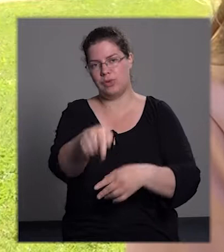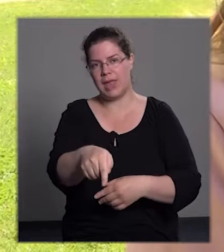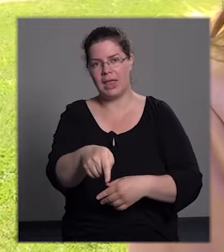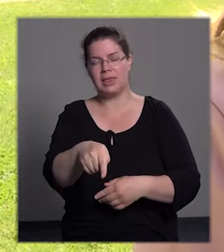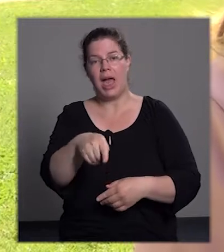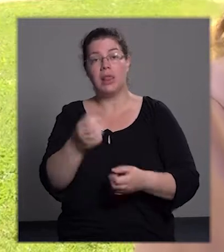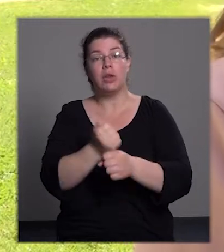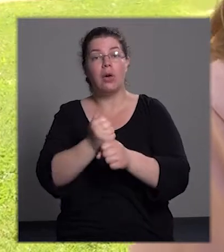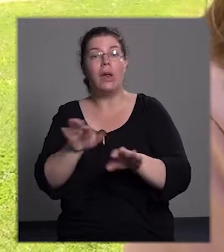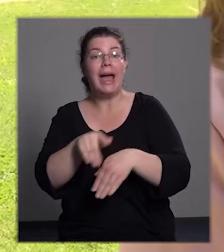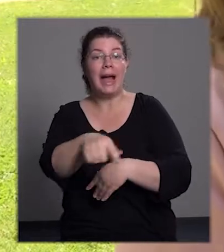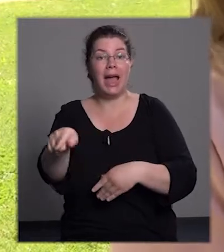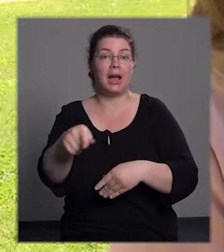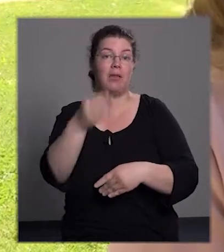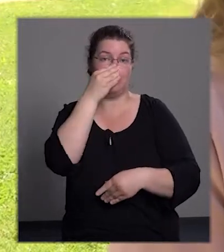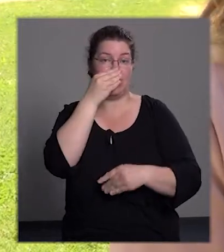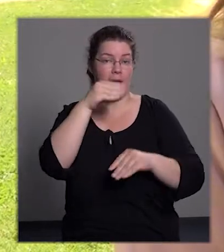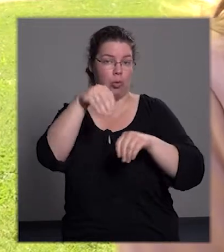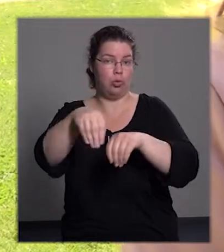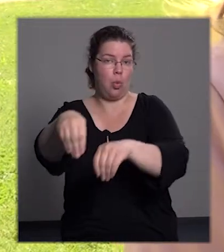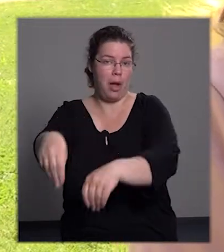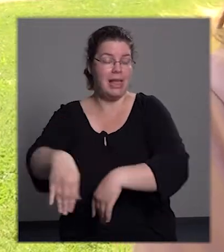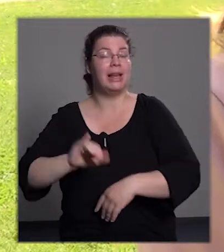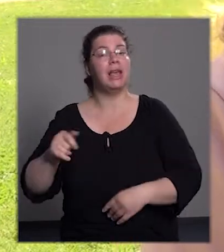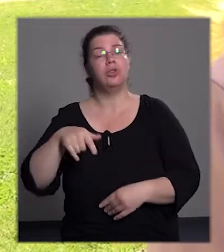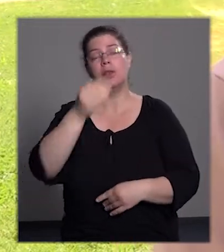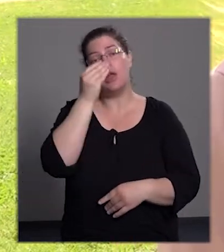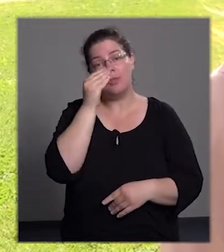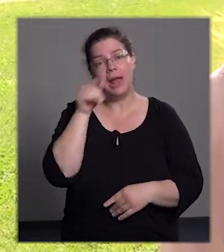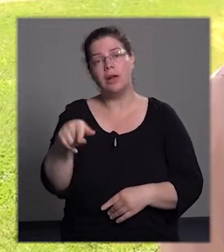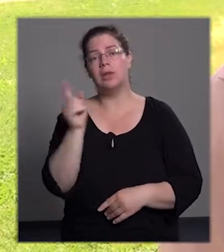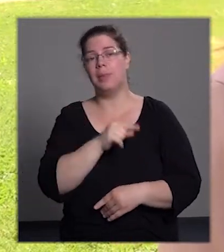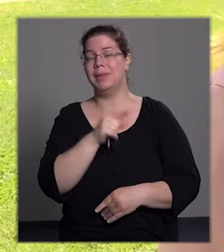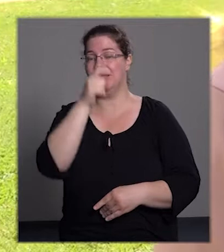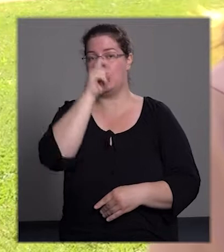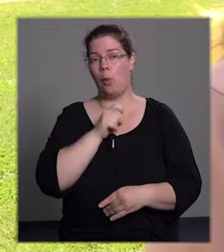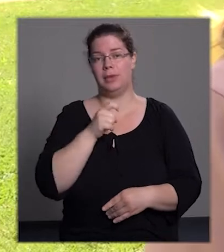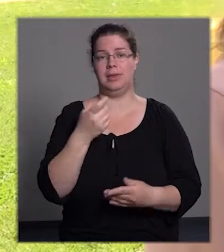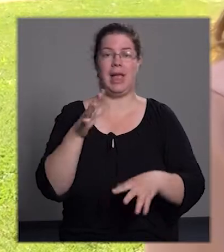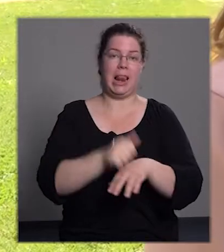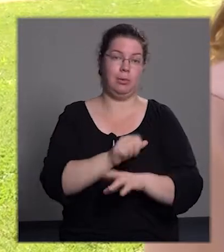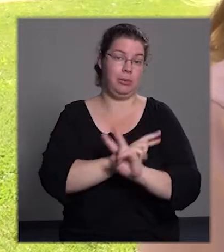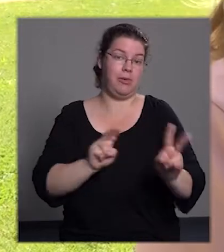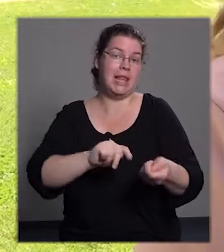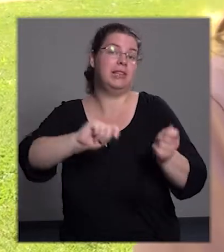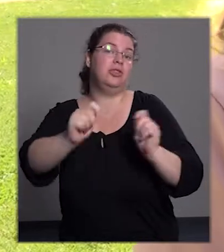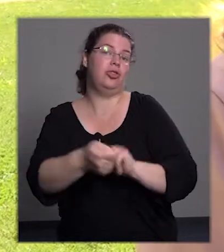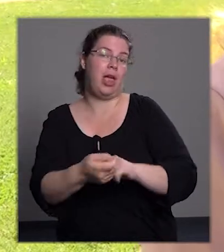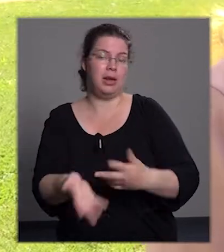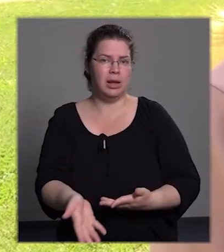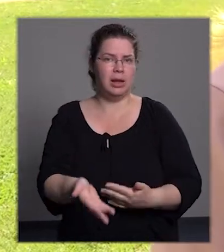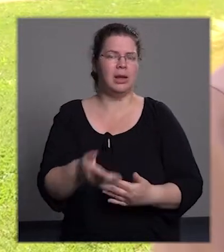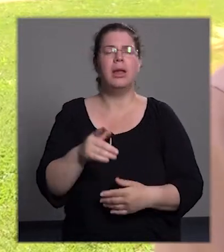a virágokat ültetik, illetve azokat a virágokat, amik rossz állapotban vannak, cserélik. Tehát most megnézik, nehogy